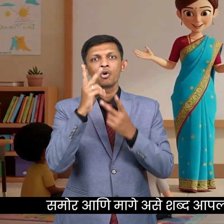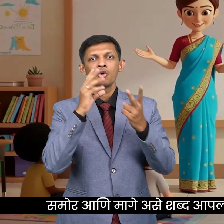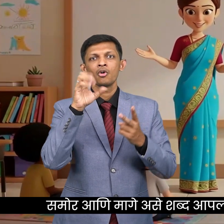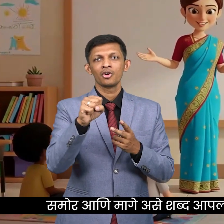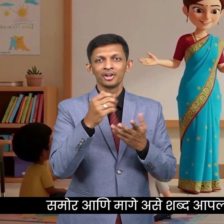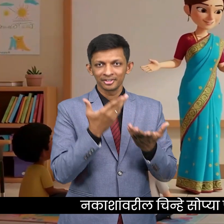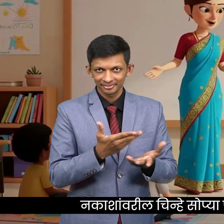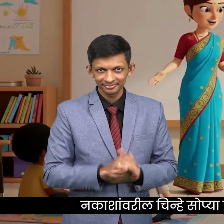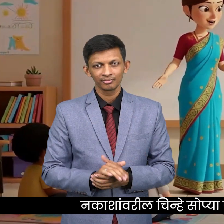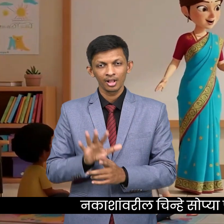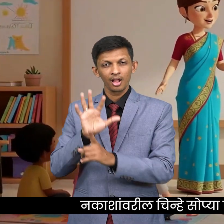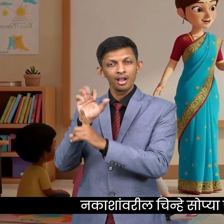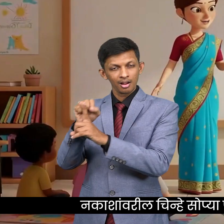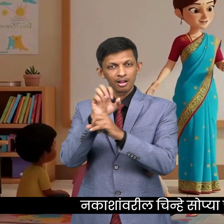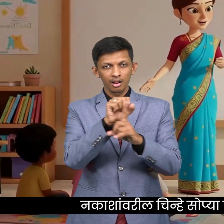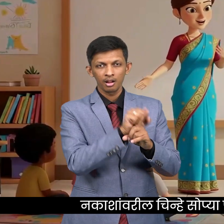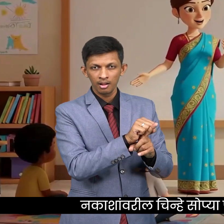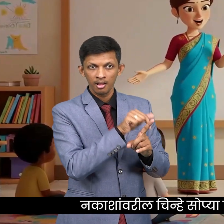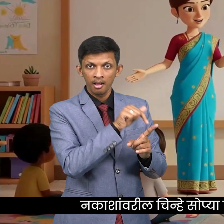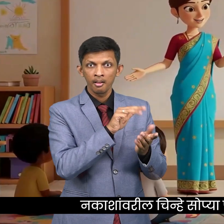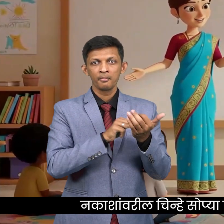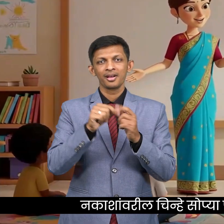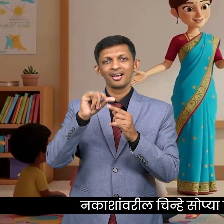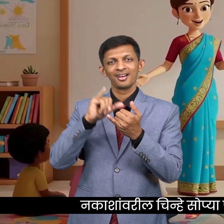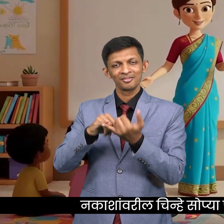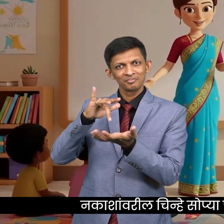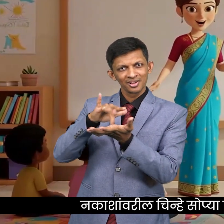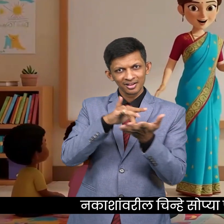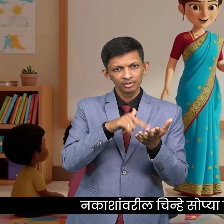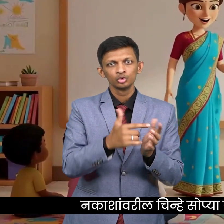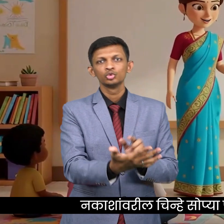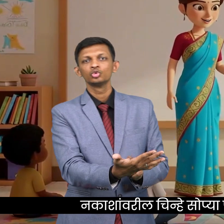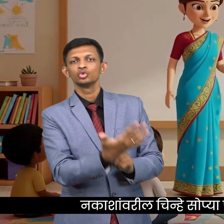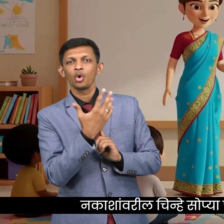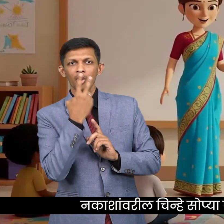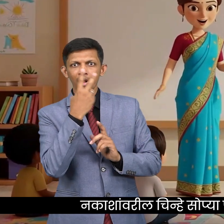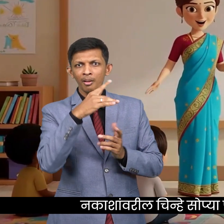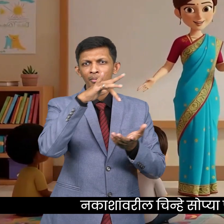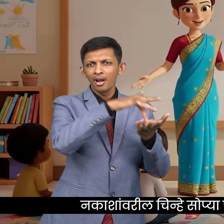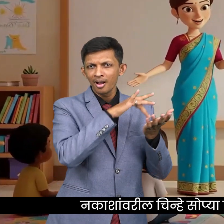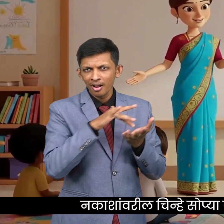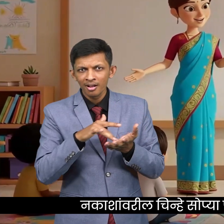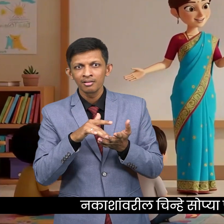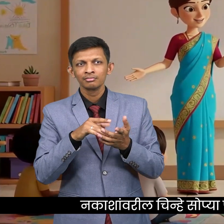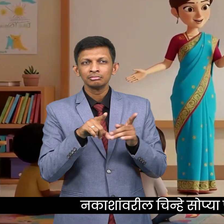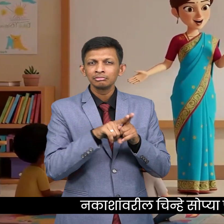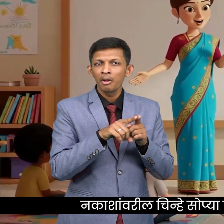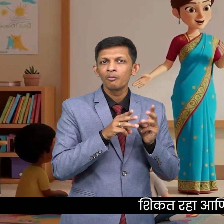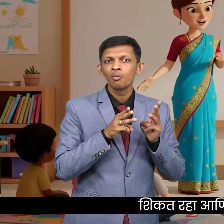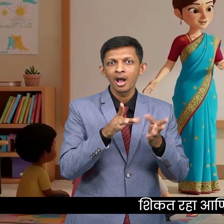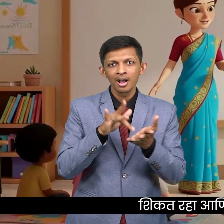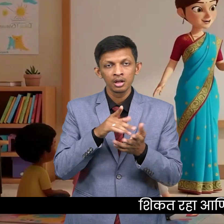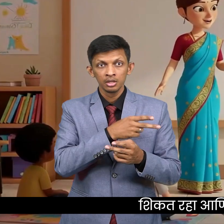मदत करतात. नकाशांवरील चिन्हे सोप्या पद्धतीने मोठी ठिकाणे